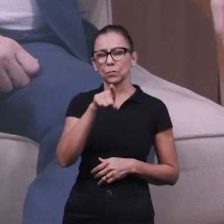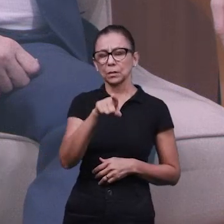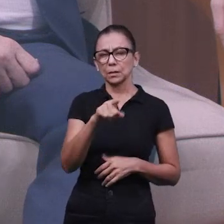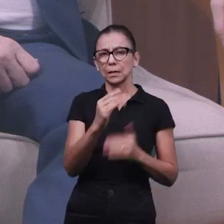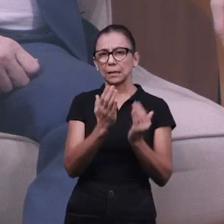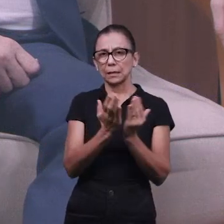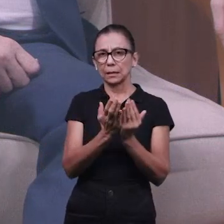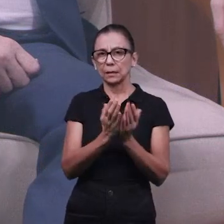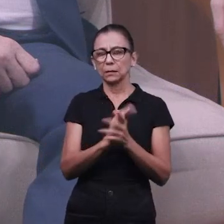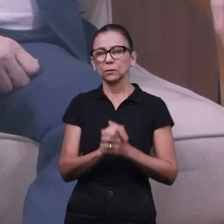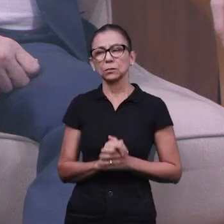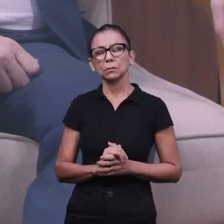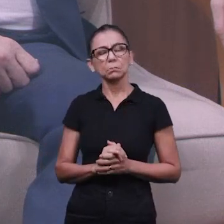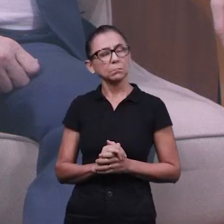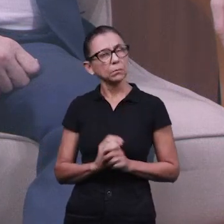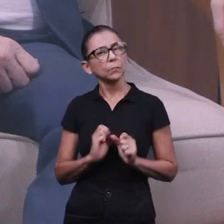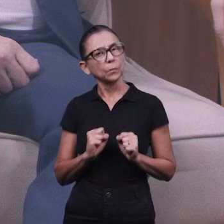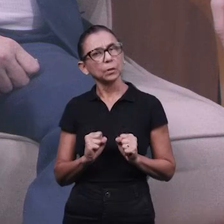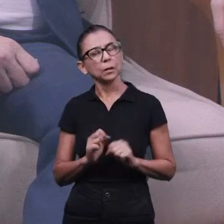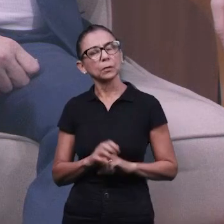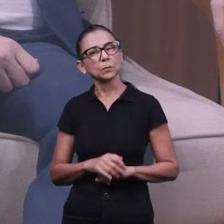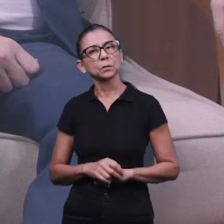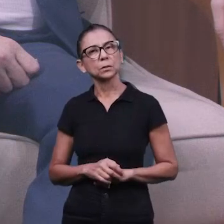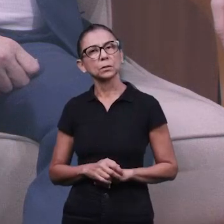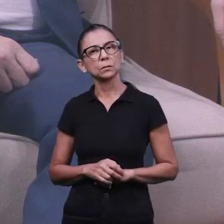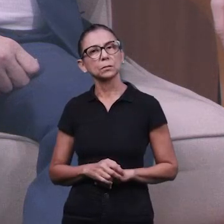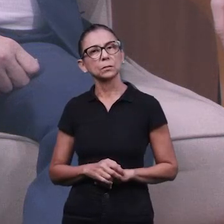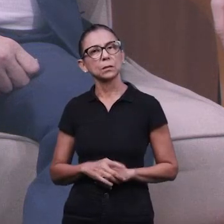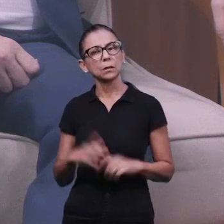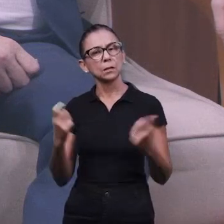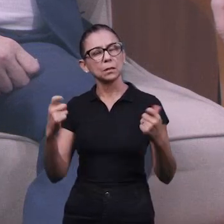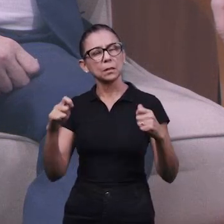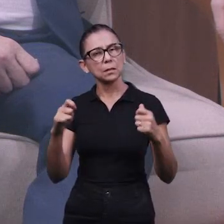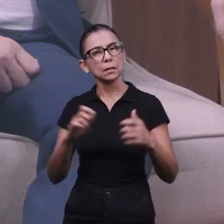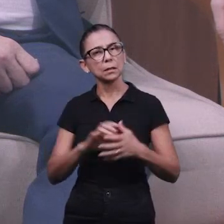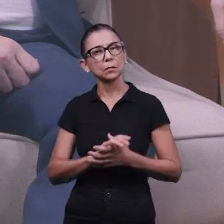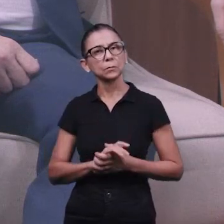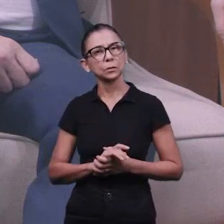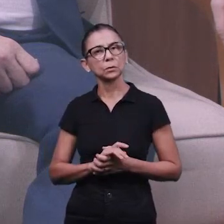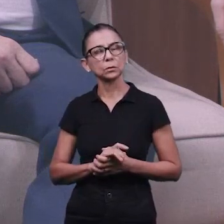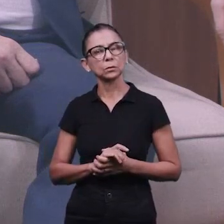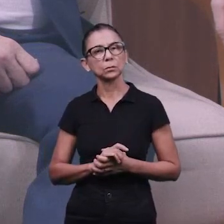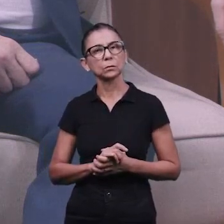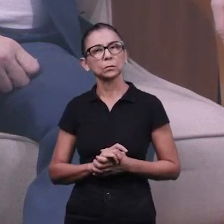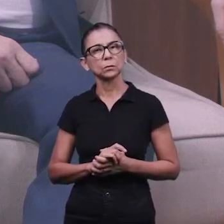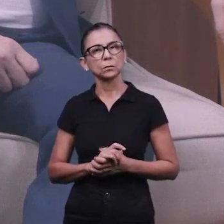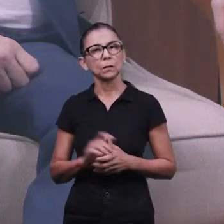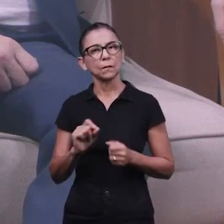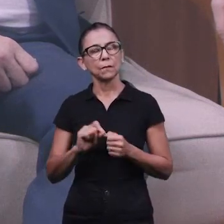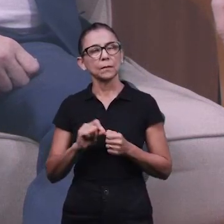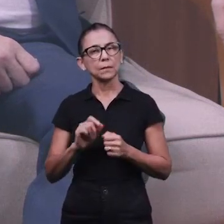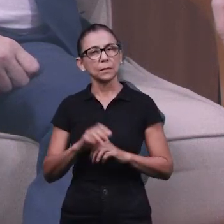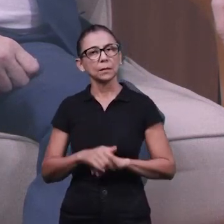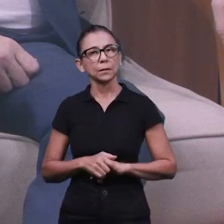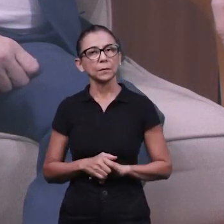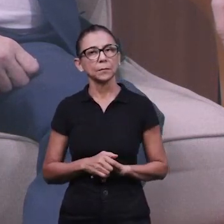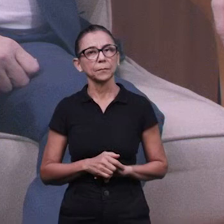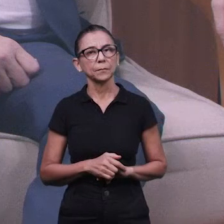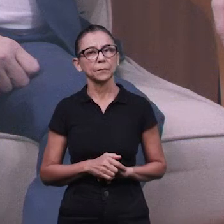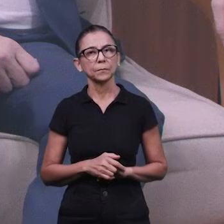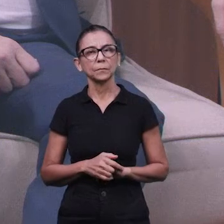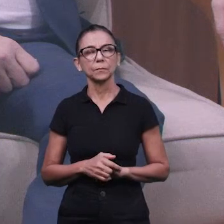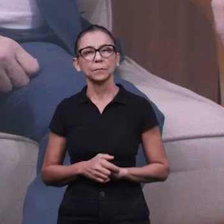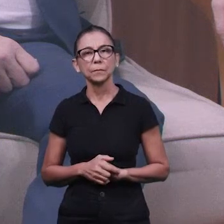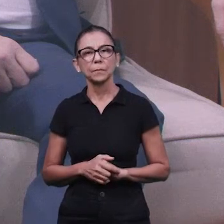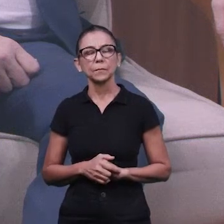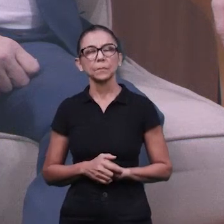chrétien, moi, vous, nous pouvons faire, nous devons faire pour